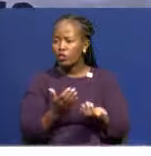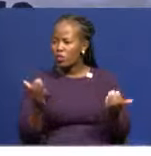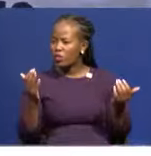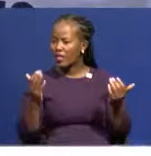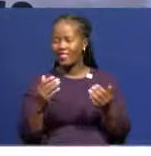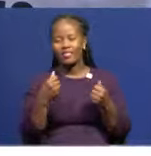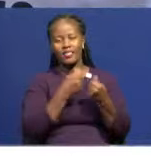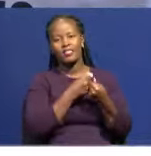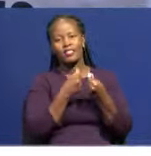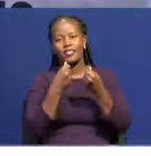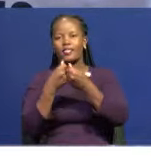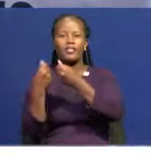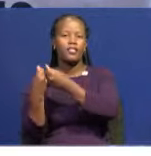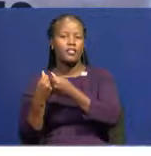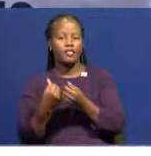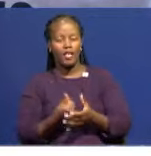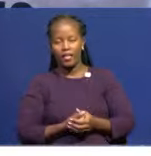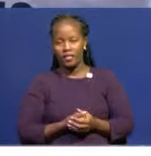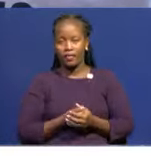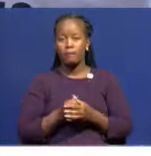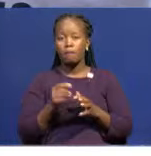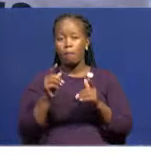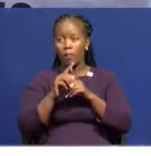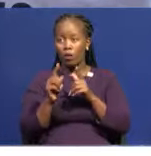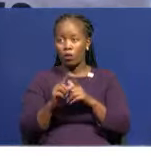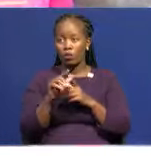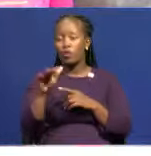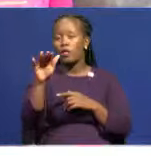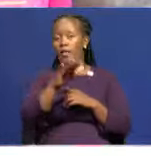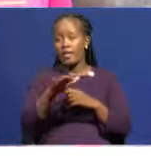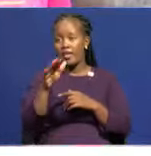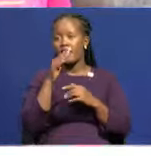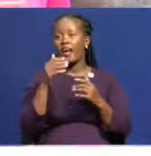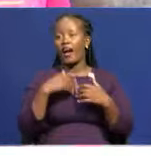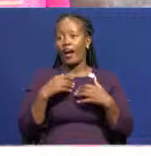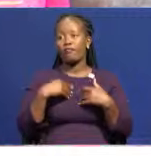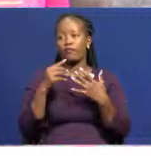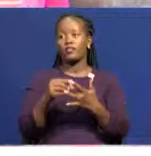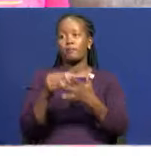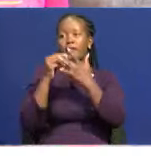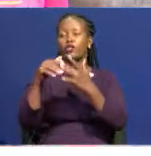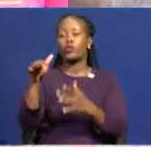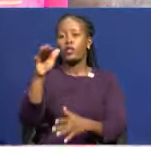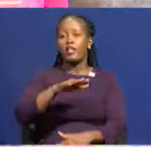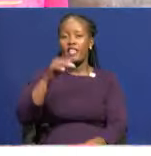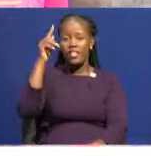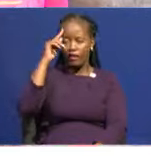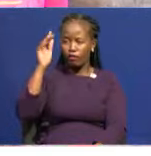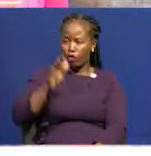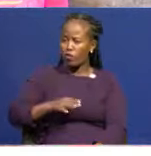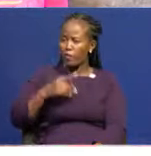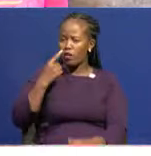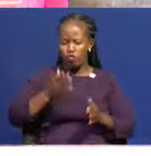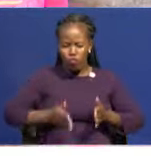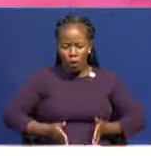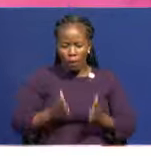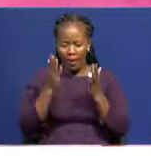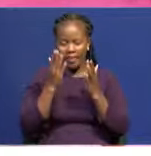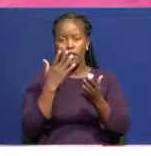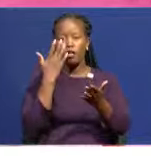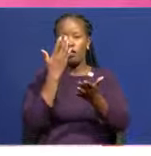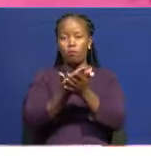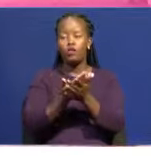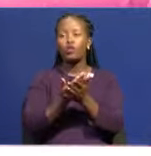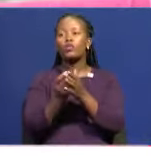kabisa. Katika gereza hili hata hivyo, kuna kituo maalum cha kina mama waliojifungua, ambapo usimamizi wa gereza hutoa huduma muhimu kwa watoto